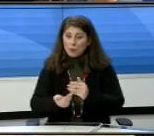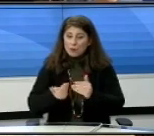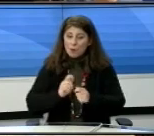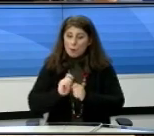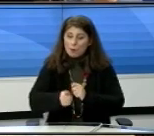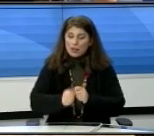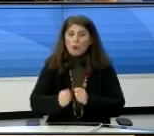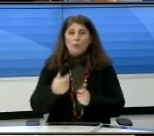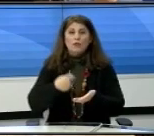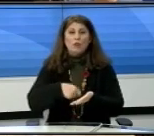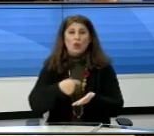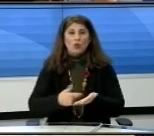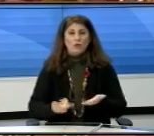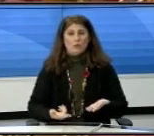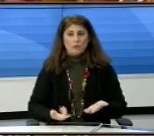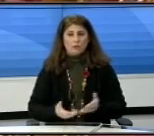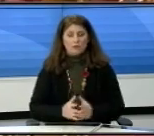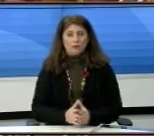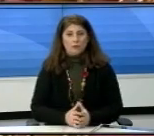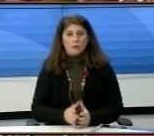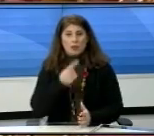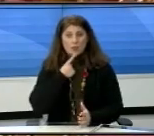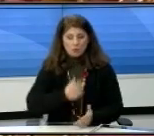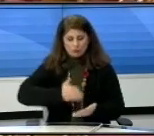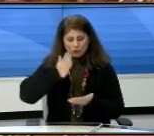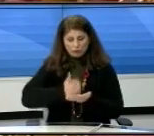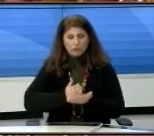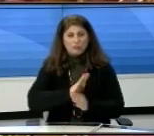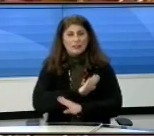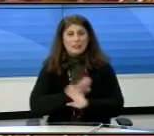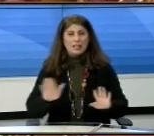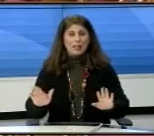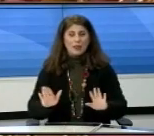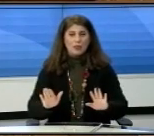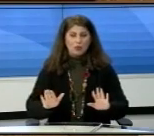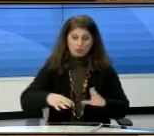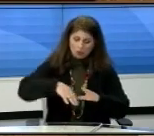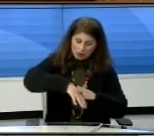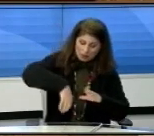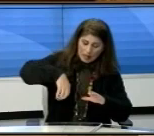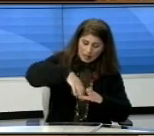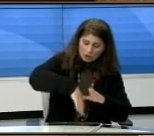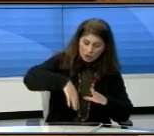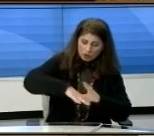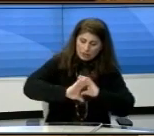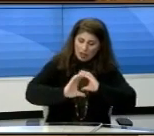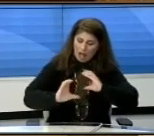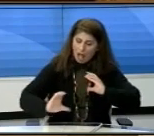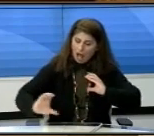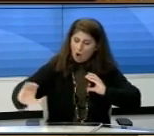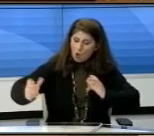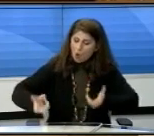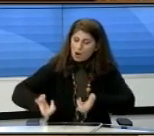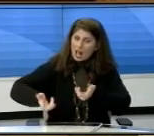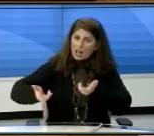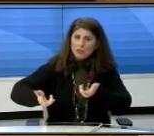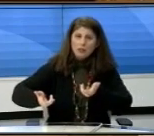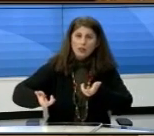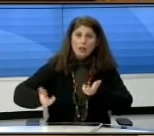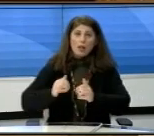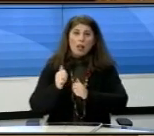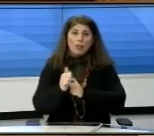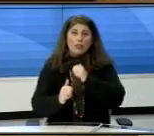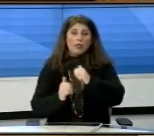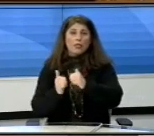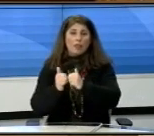φόρων? Θα πούμε οριστικό τέλος στις εξορίξεις και στους αγωγούς? Θα επενδύσουμε στο καύσιμο